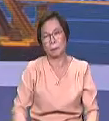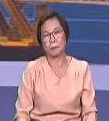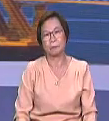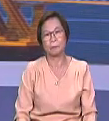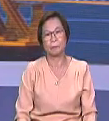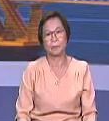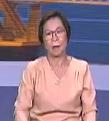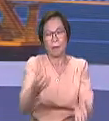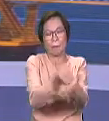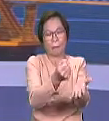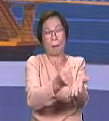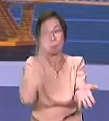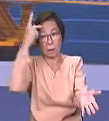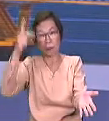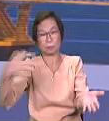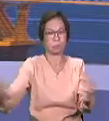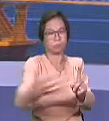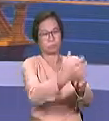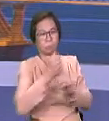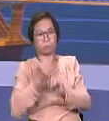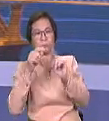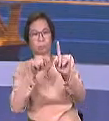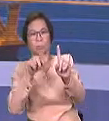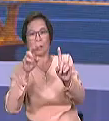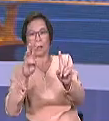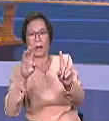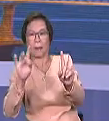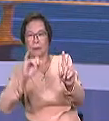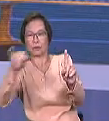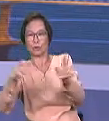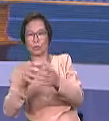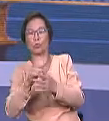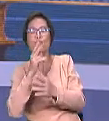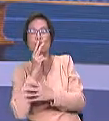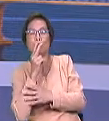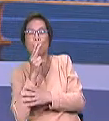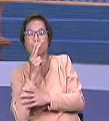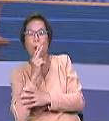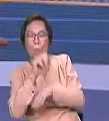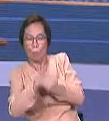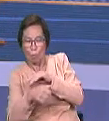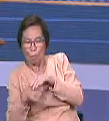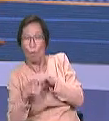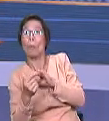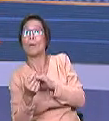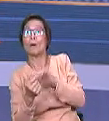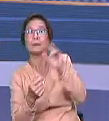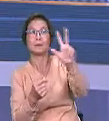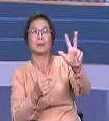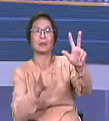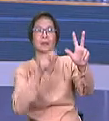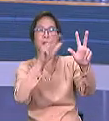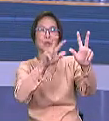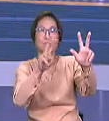Hai custom tonton merampas satu puluhan 68 juta batang rokok seludup penilai ciri-ciri